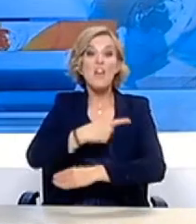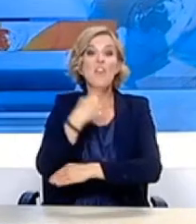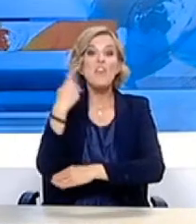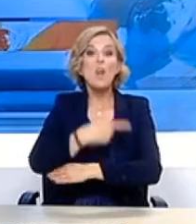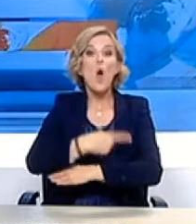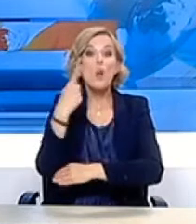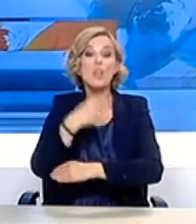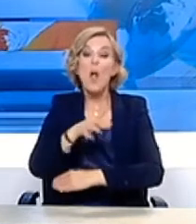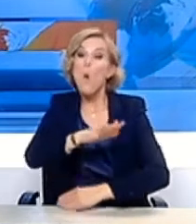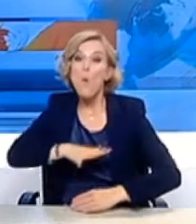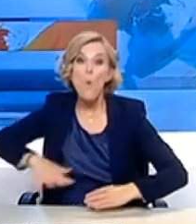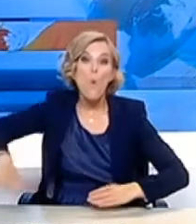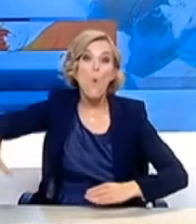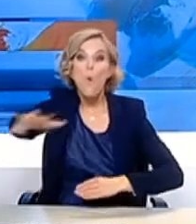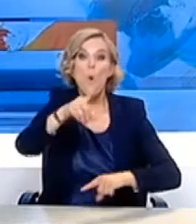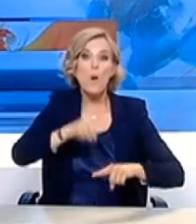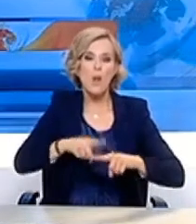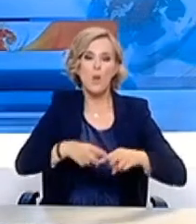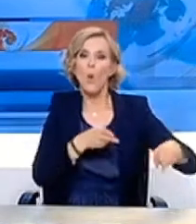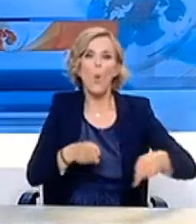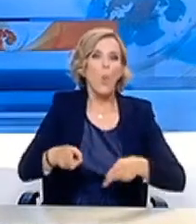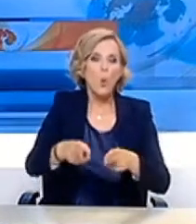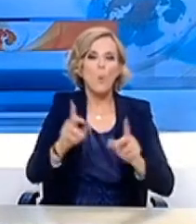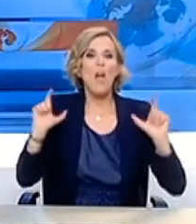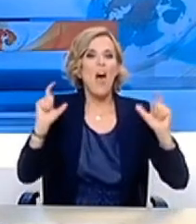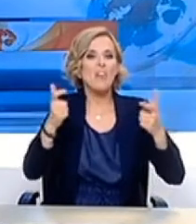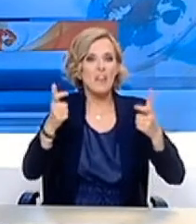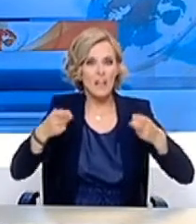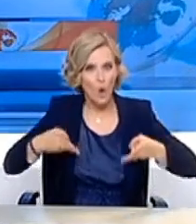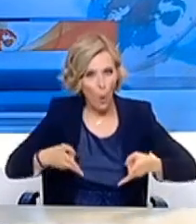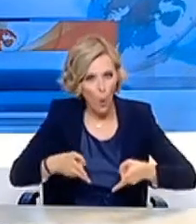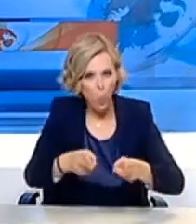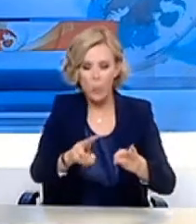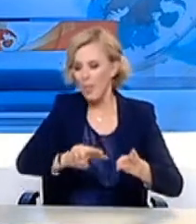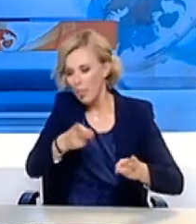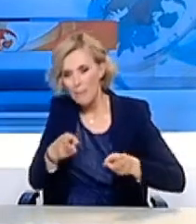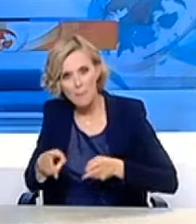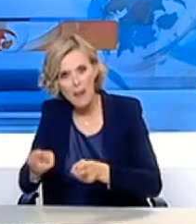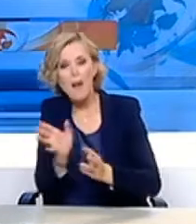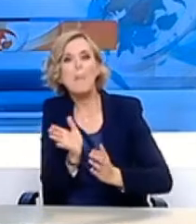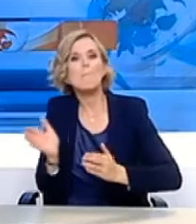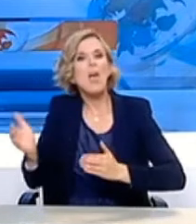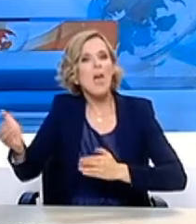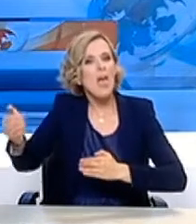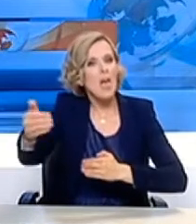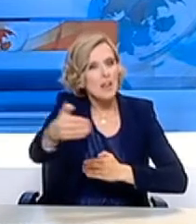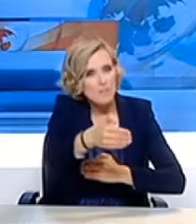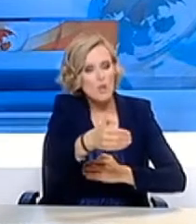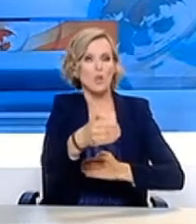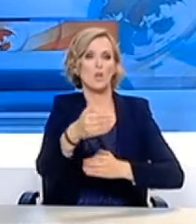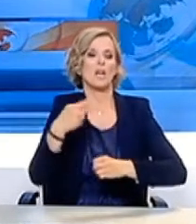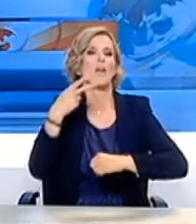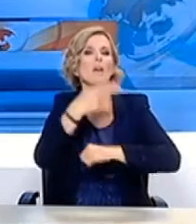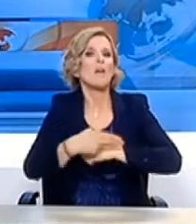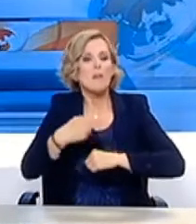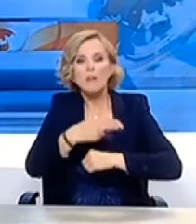όλη την επικράτεια, αλλά και σε όλες τις διαδρομές που αφορούν σε εθνικές οδούς και τους παραδρόμους τους, σε εθνικούς περιφερειακούς δρόμους και σε ηλεκτρίζους